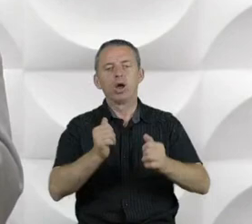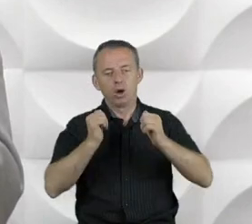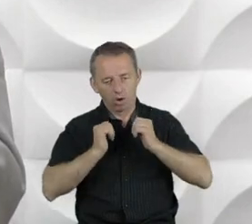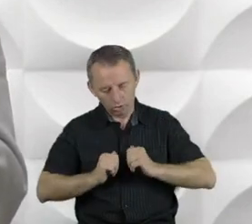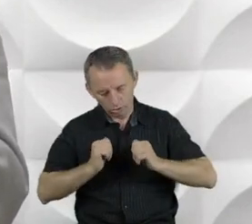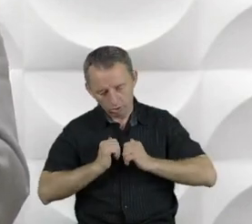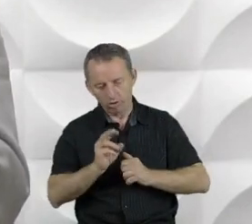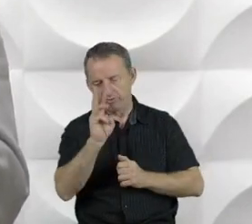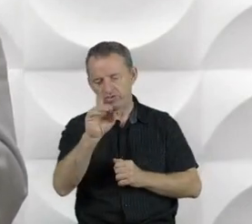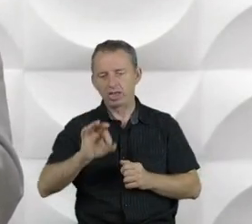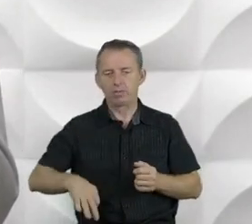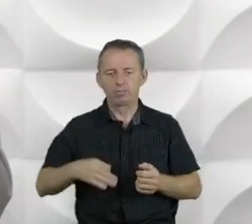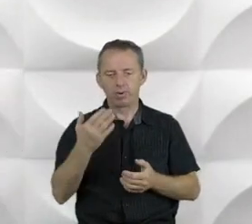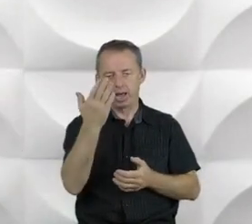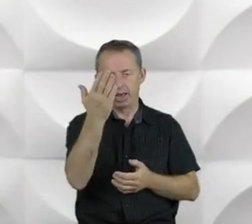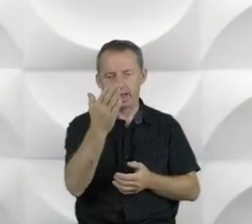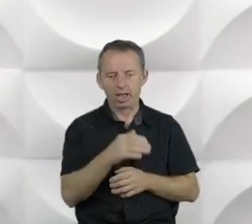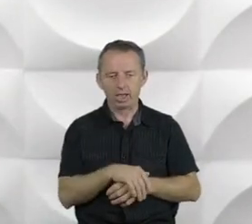więc Pana.